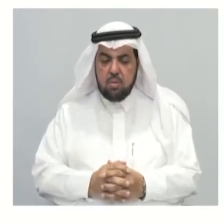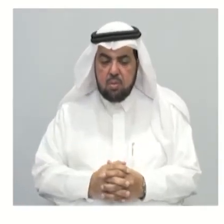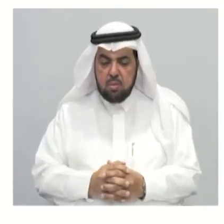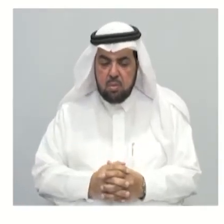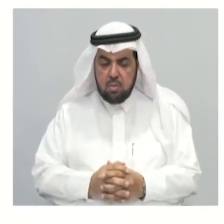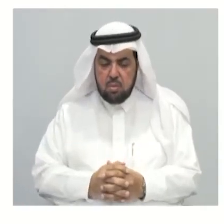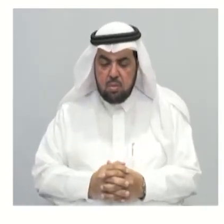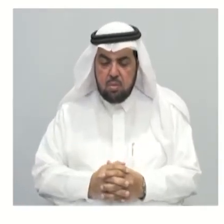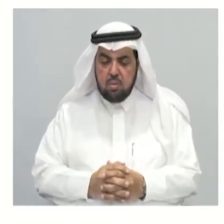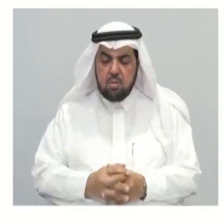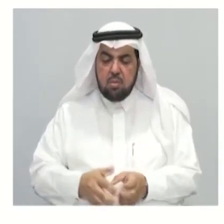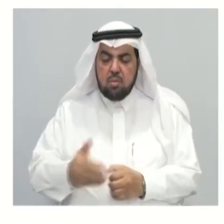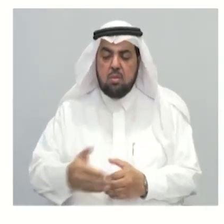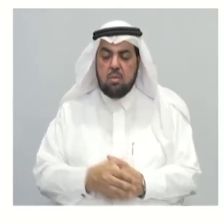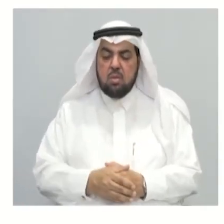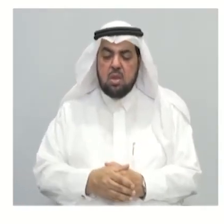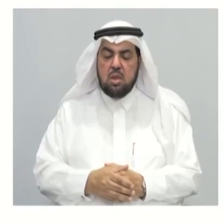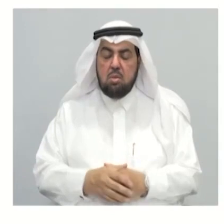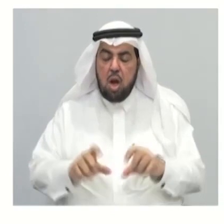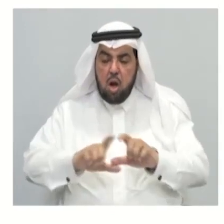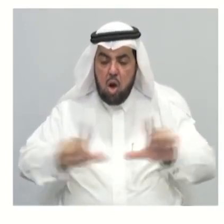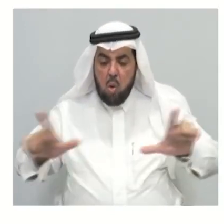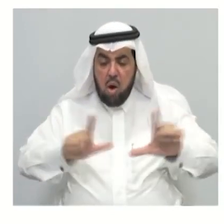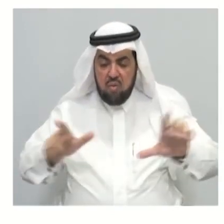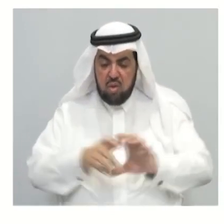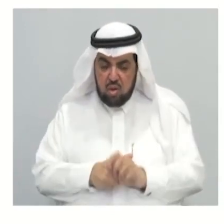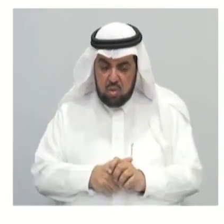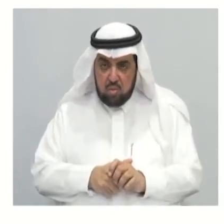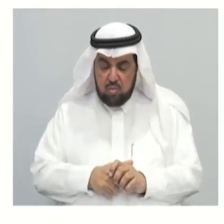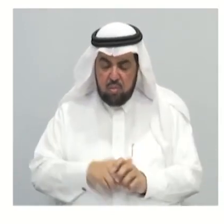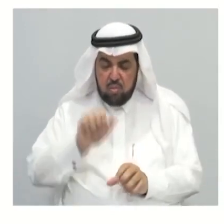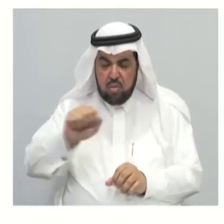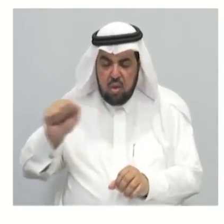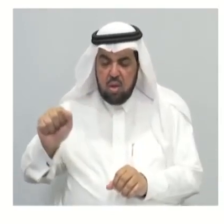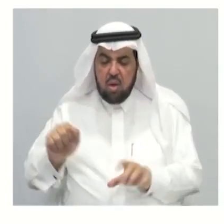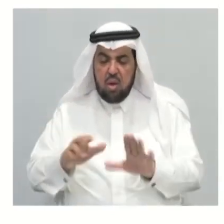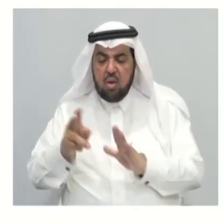بيع ايضا من نوافذ خصائص